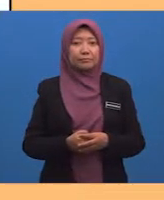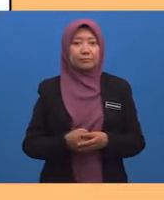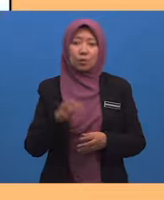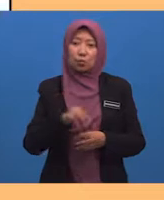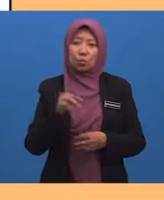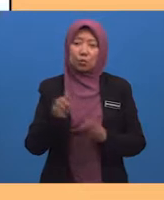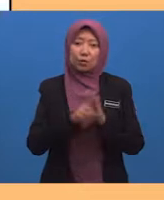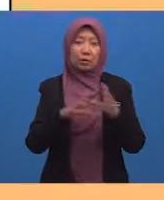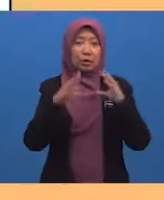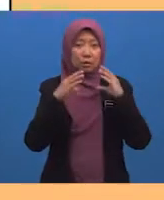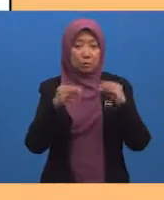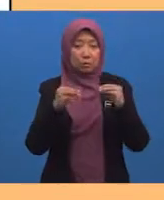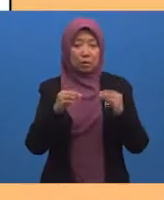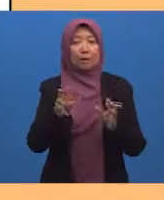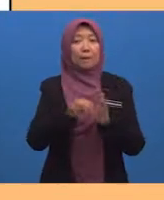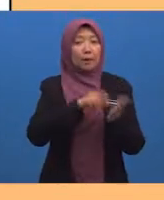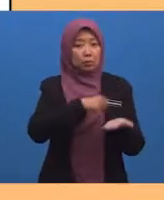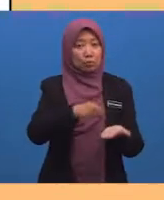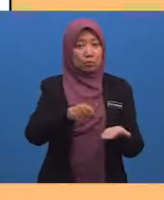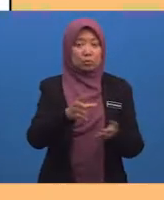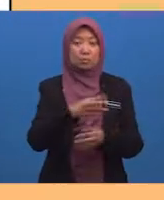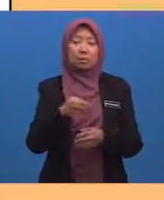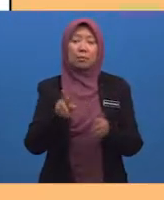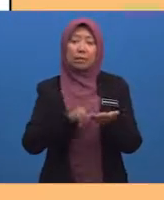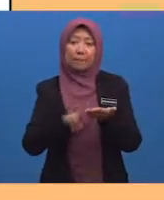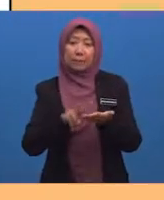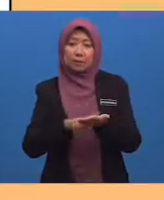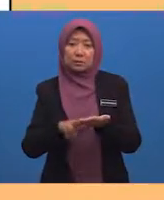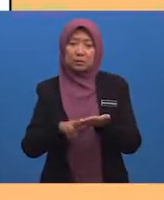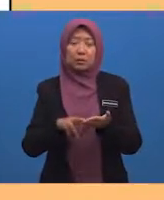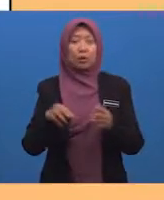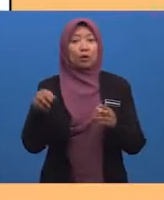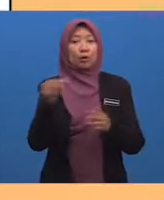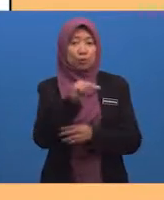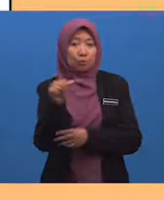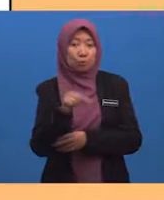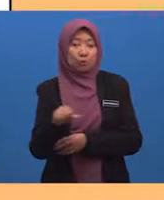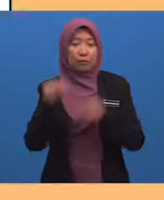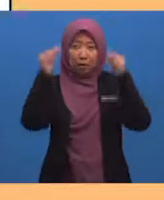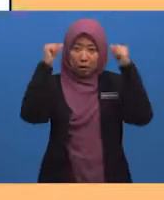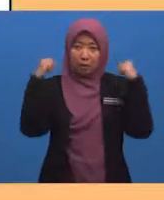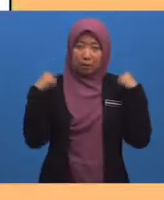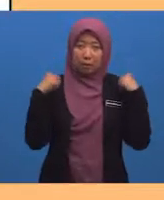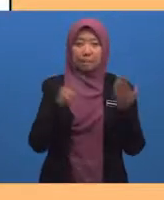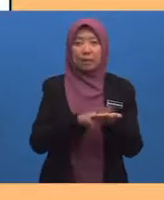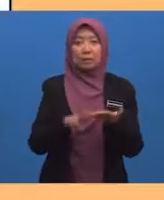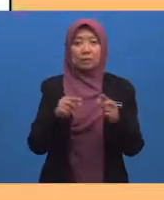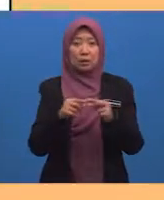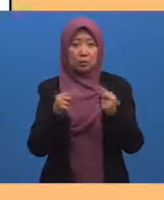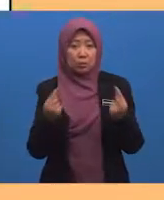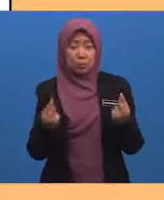Murid-murid diajar menulis dan membaca huruf Arab, membaca Al-Quran,